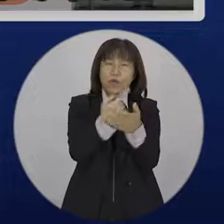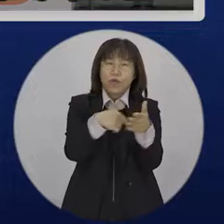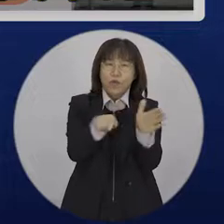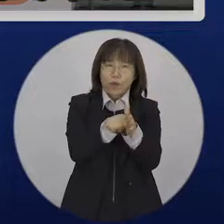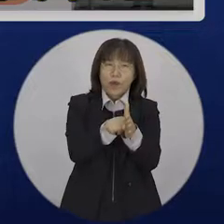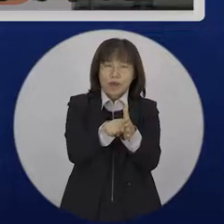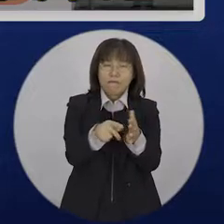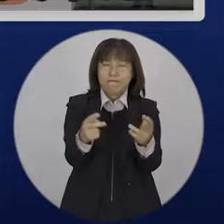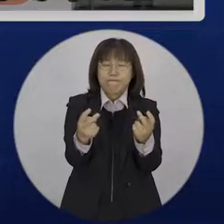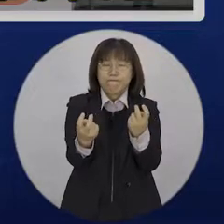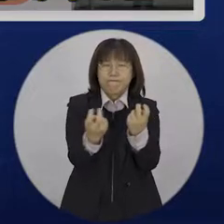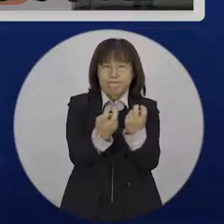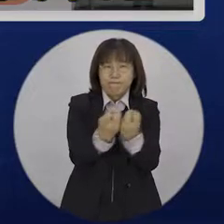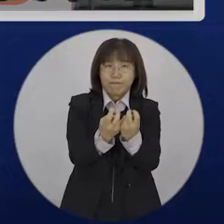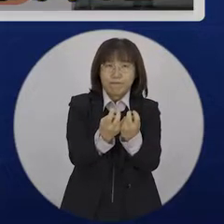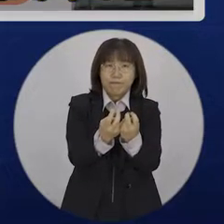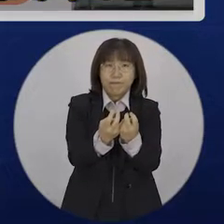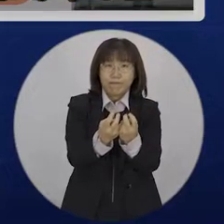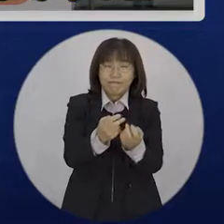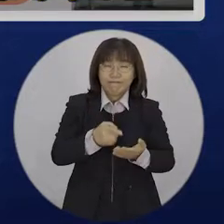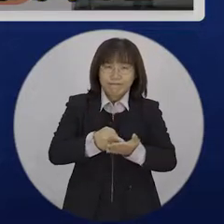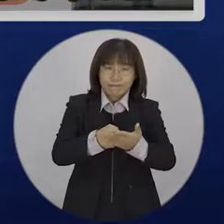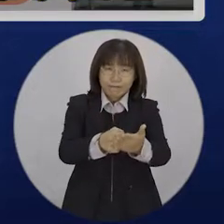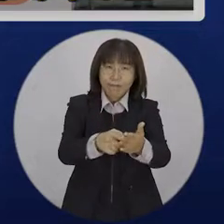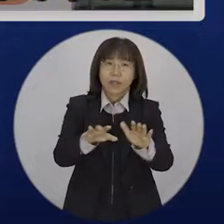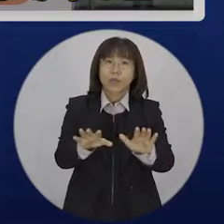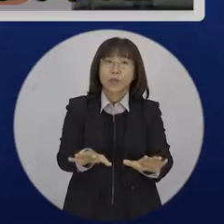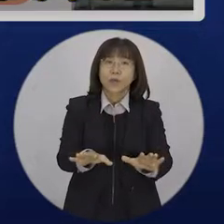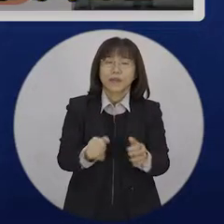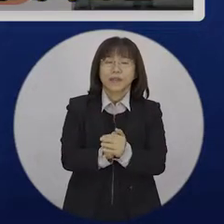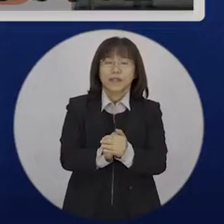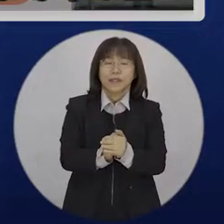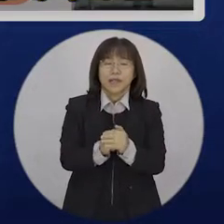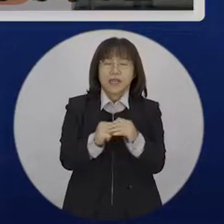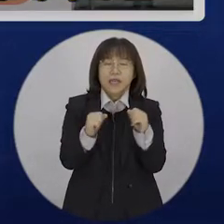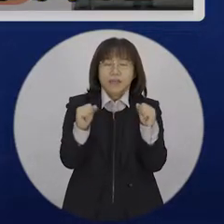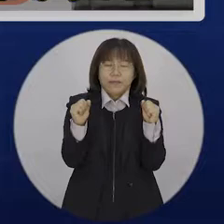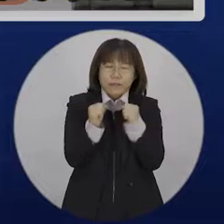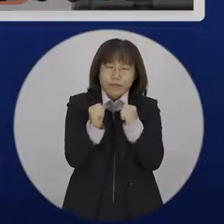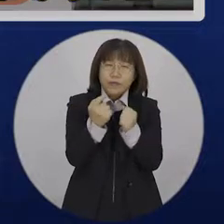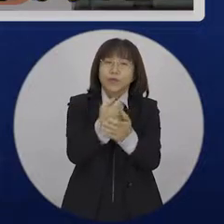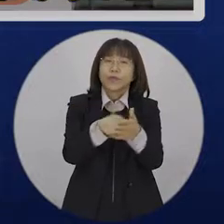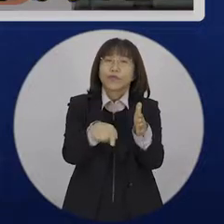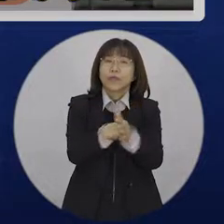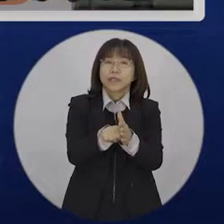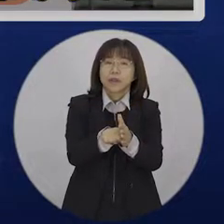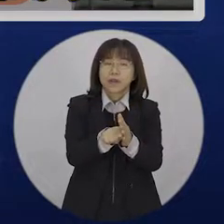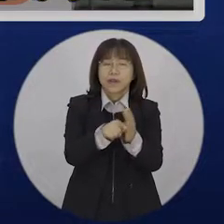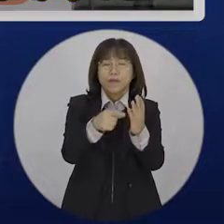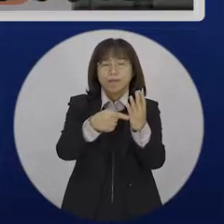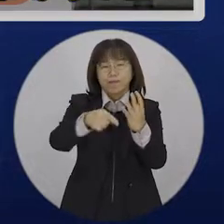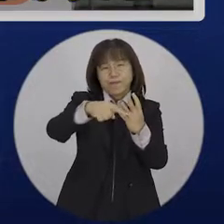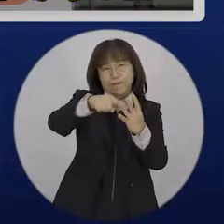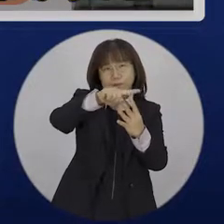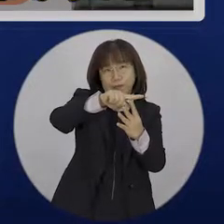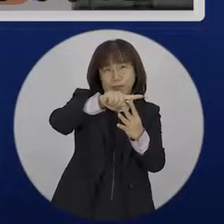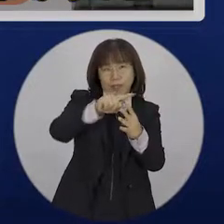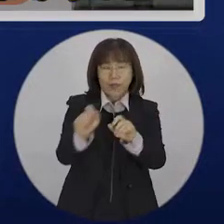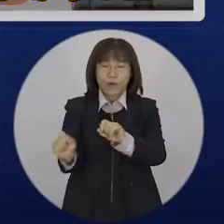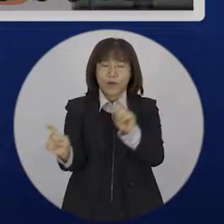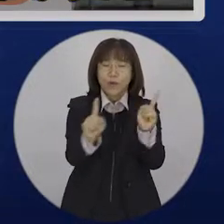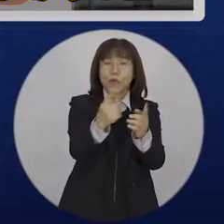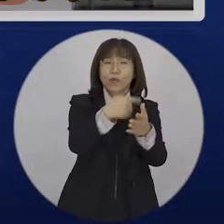을 추진합니다 특히 올 겨울은 동절기 재난 상황 대비 뿐만 아니라 단계적 일상 회복